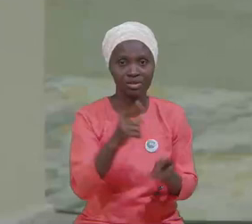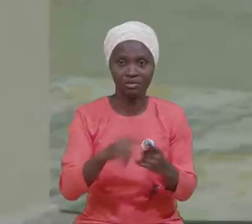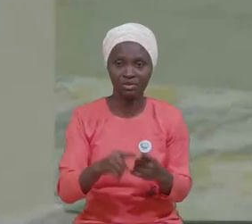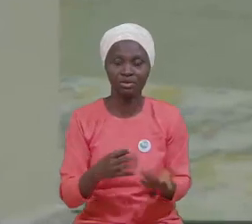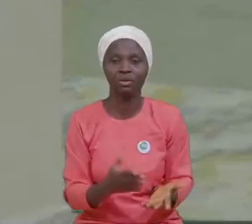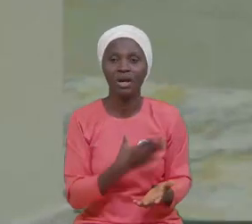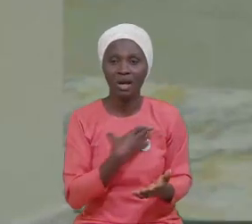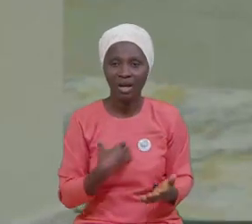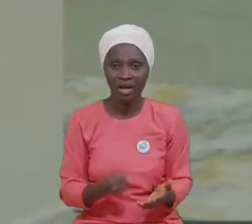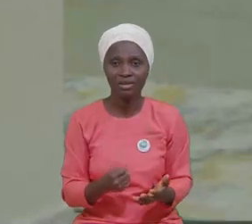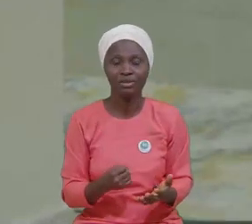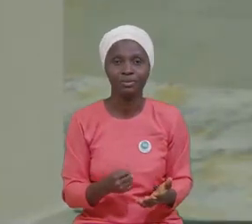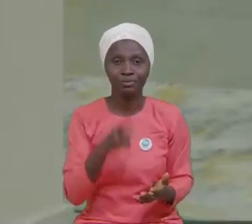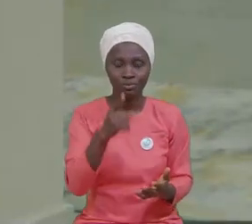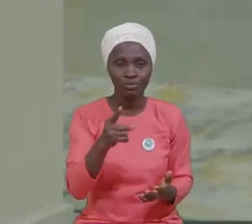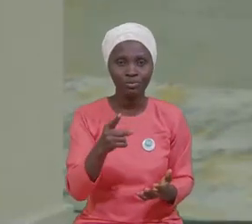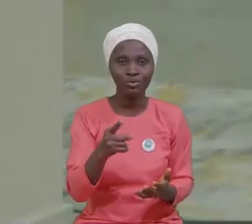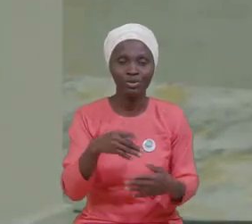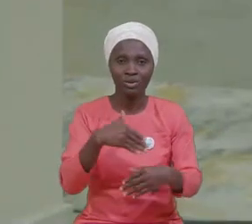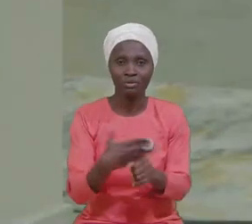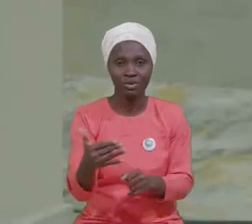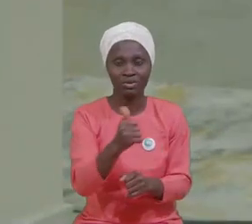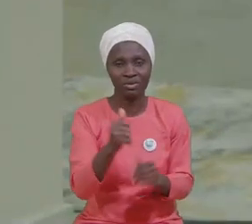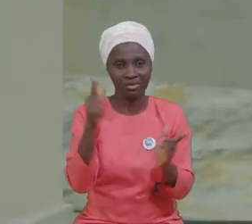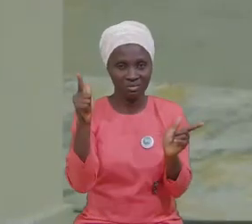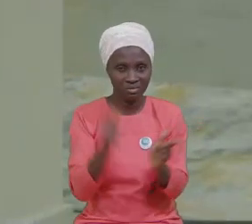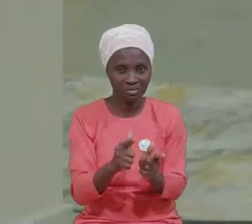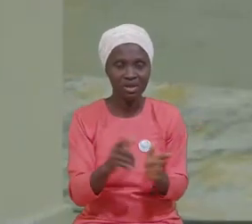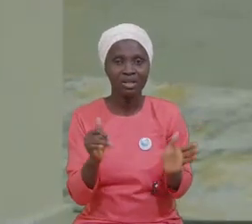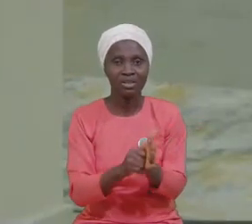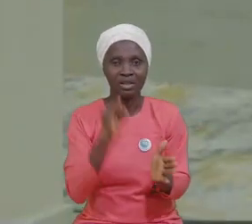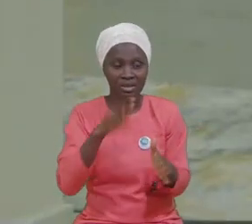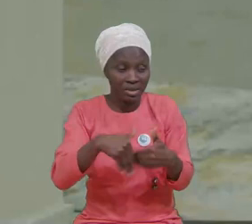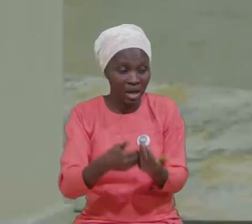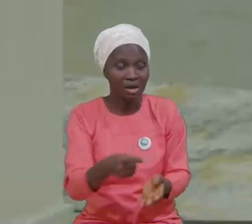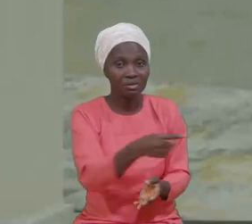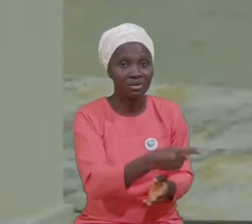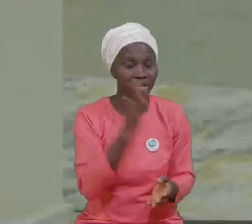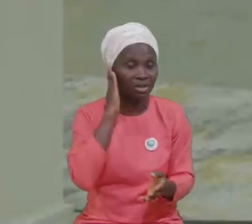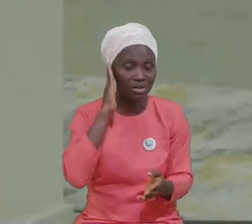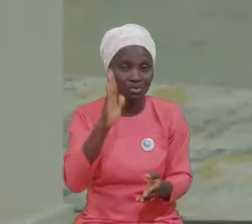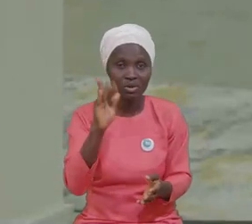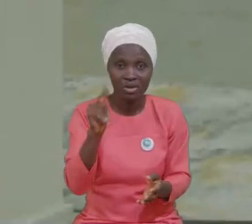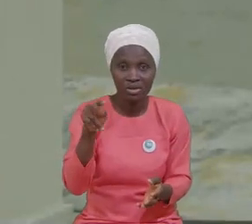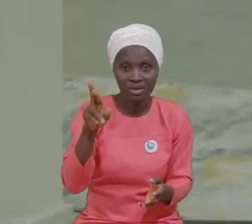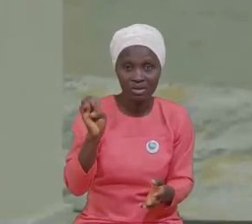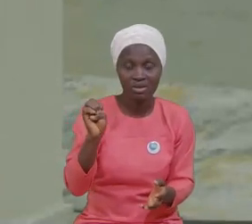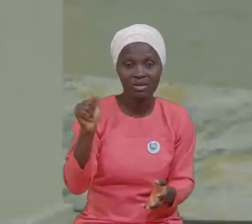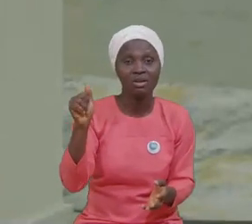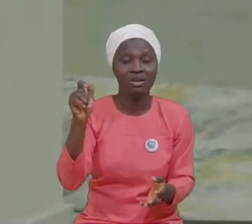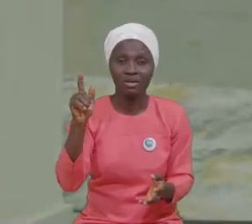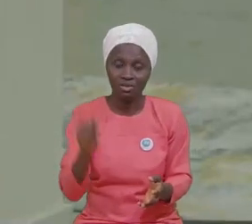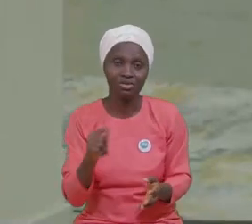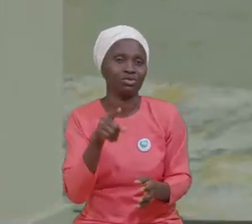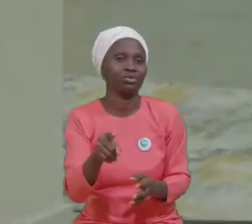garçon du village, une fille du village, c'est tout ce que je peux être, ce que je peux faire. C'est comme ça qu'ils vont te traiter. Tel que tu parles de